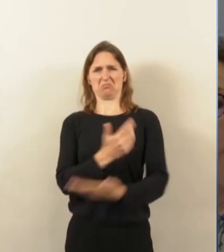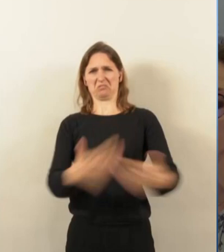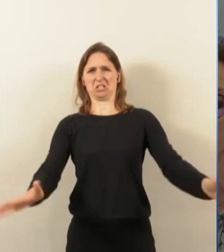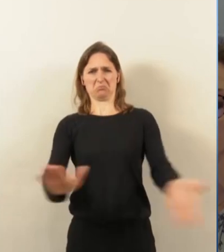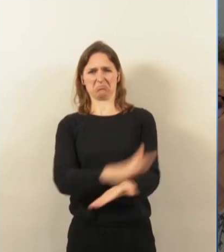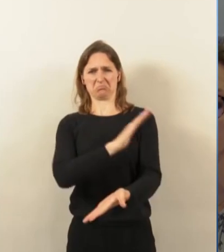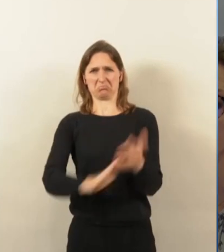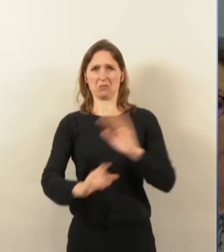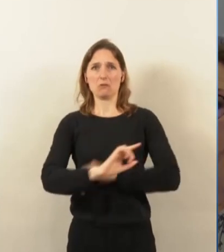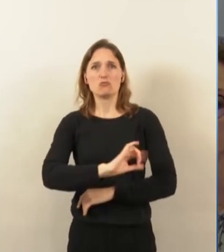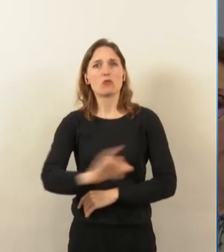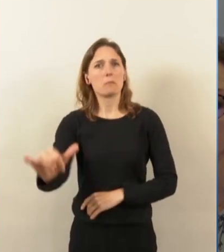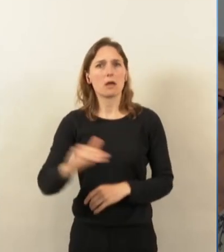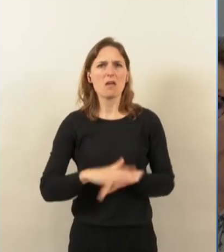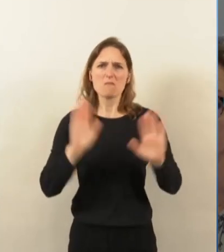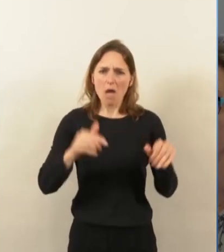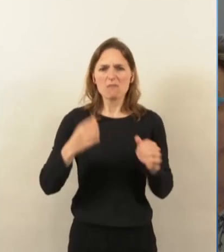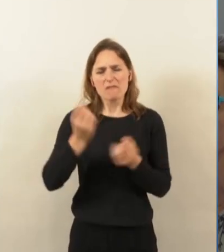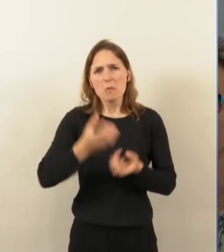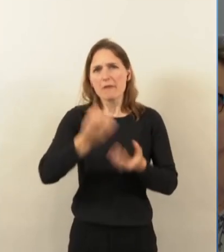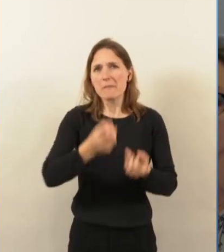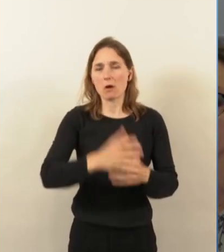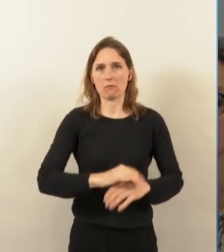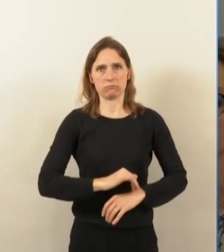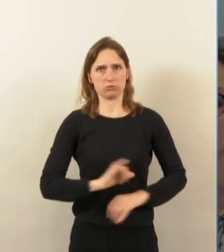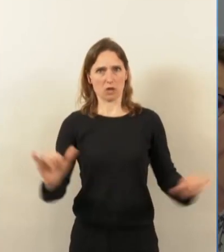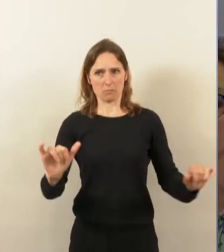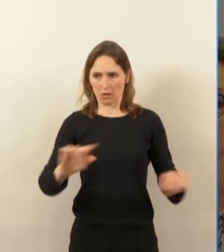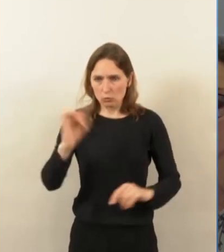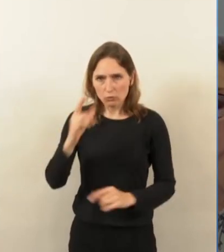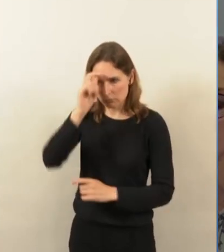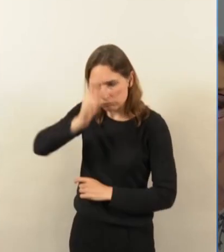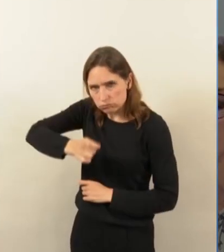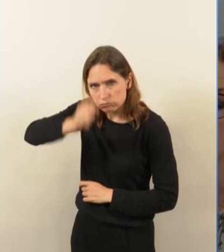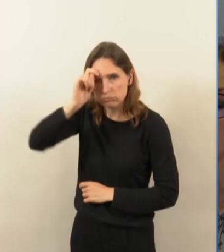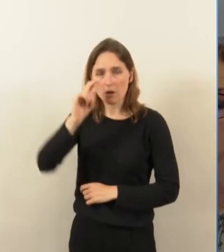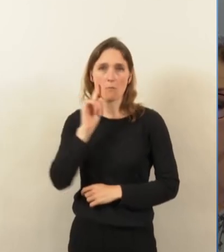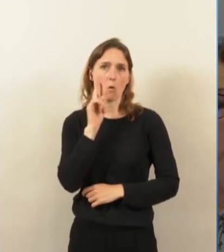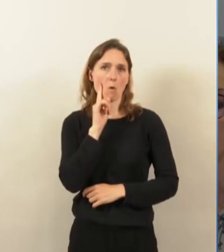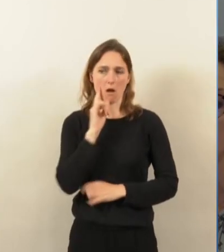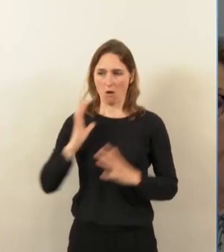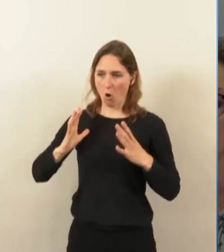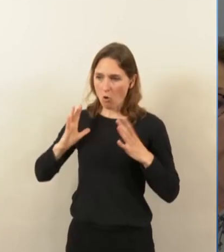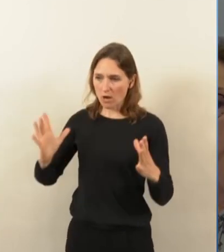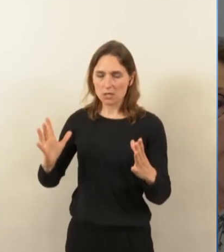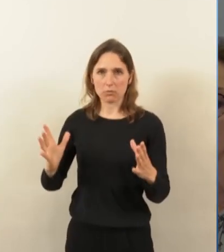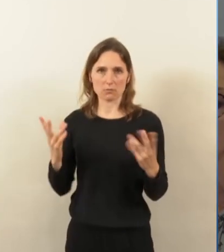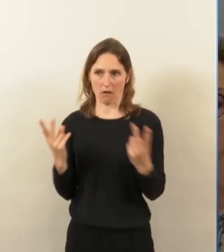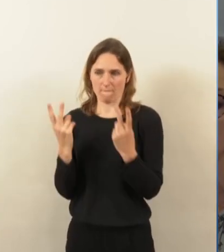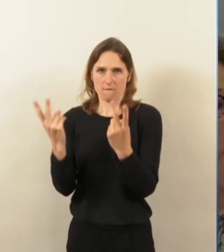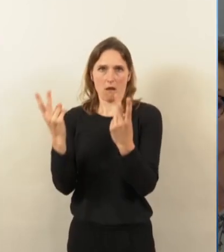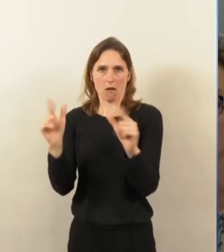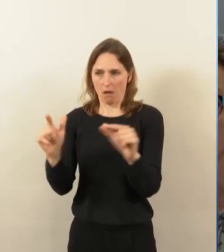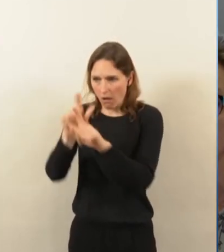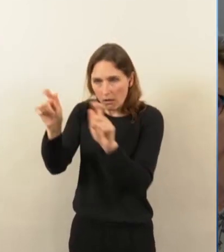quel que soit ce qui peut arriver à tel ou tel d'entre nous parce que l'engagement mérite d'être respecté qui a